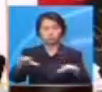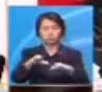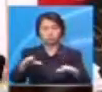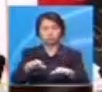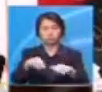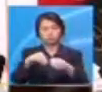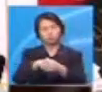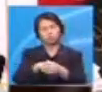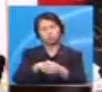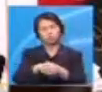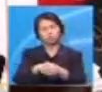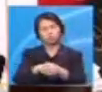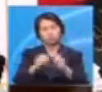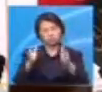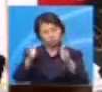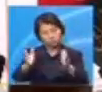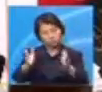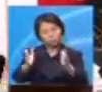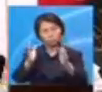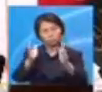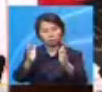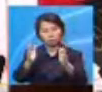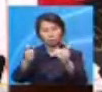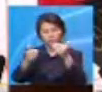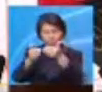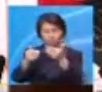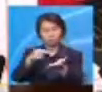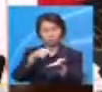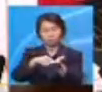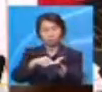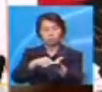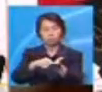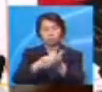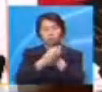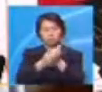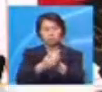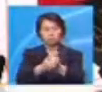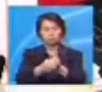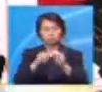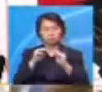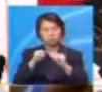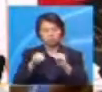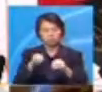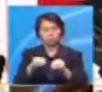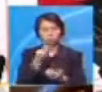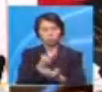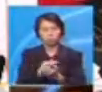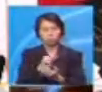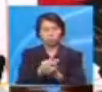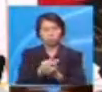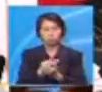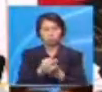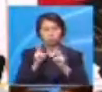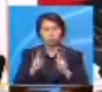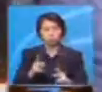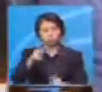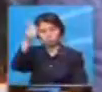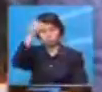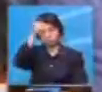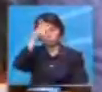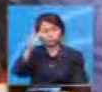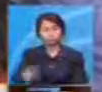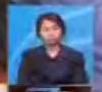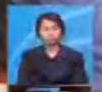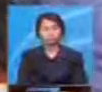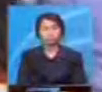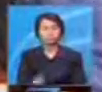dalam tempoh yang terdekat ini mengikut kemampuan kewangan oleh pihak kerajaan